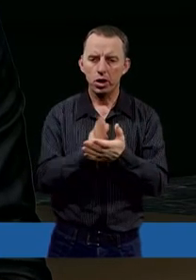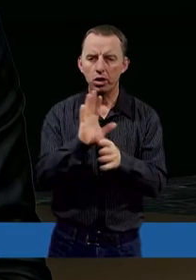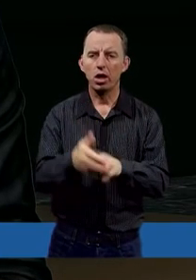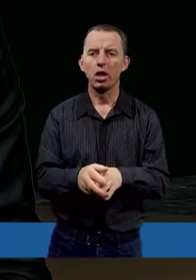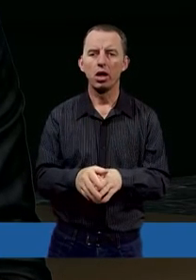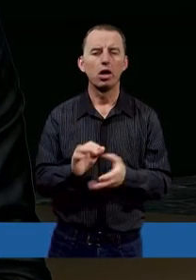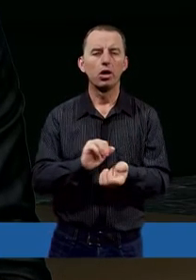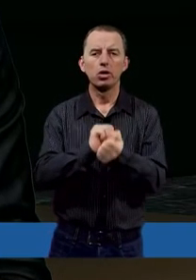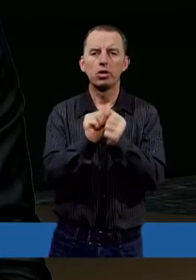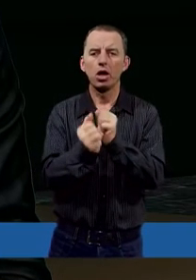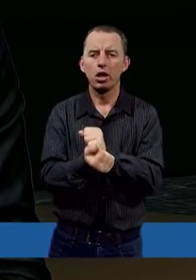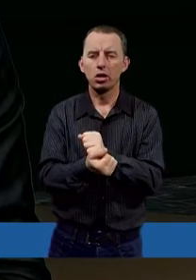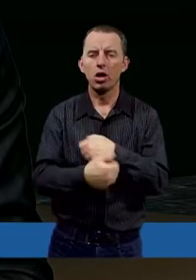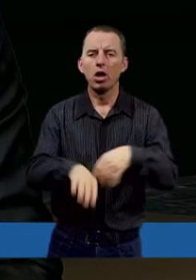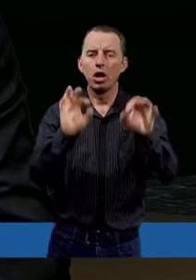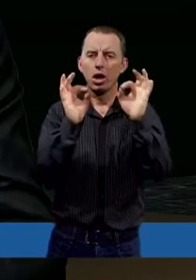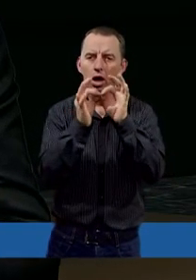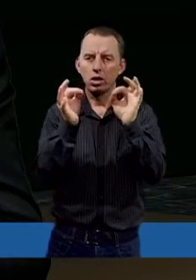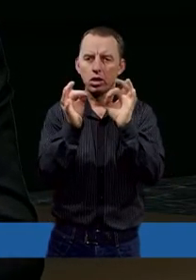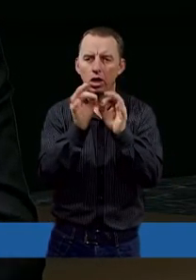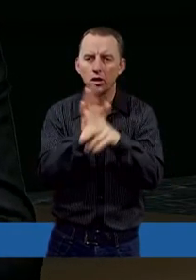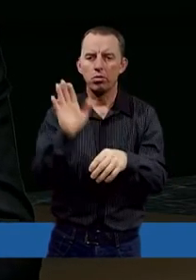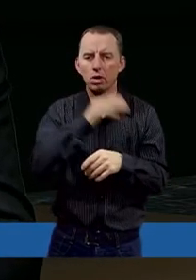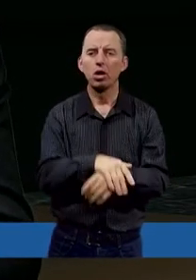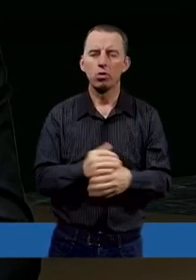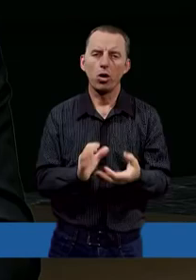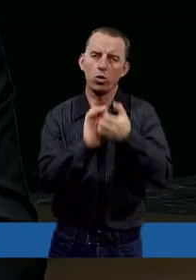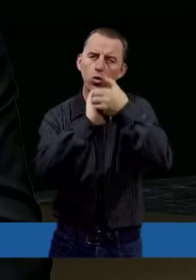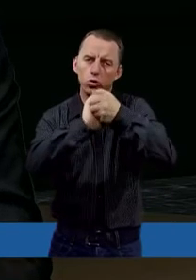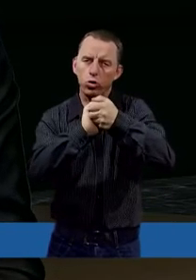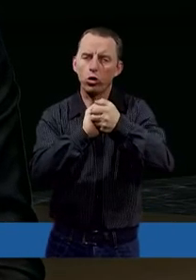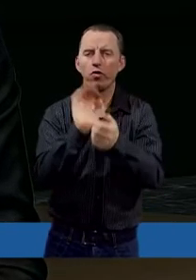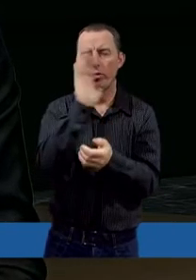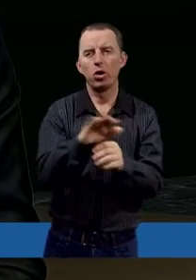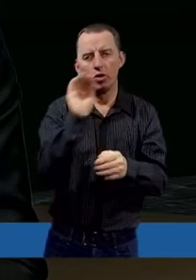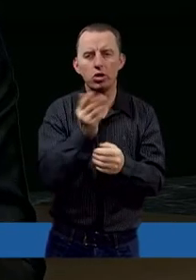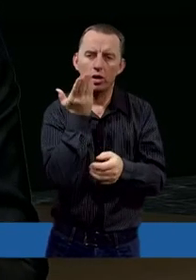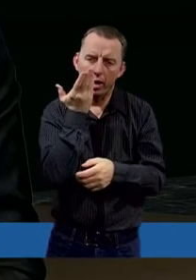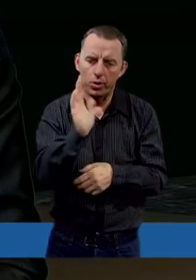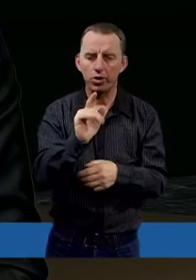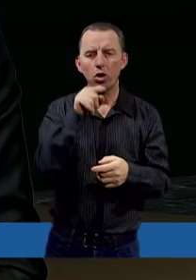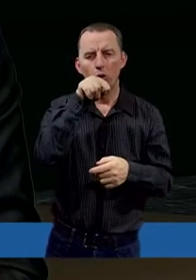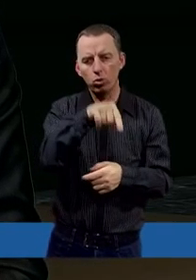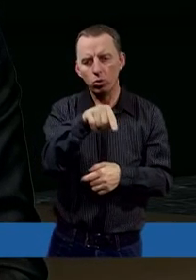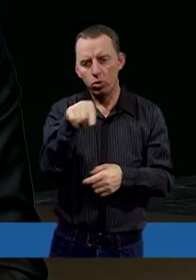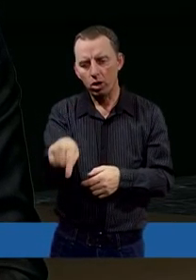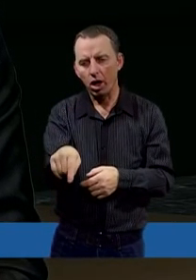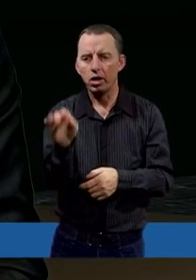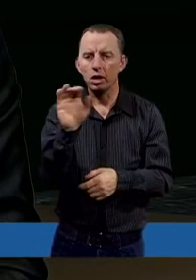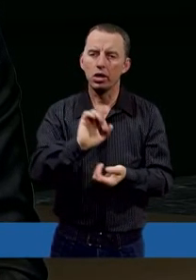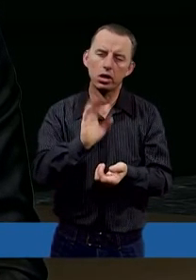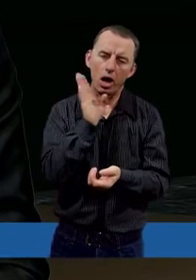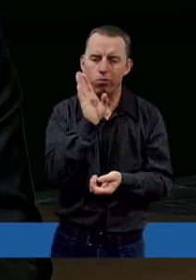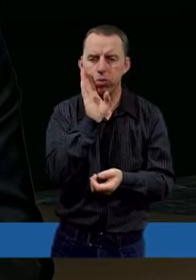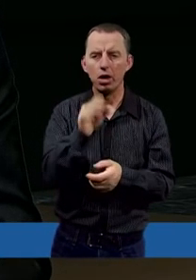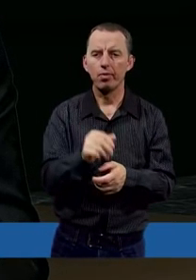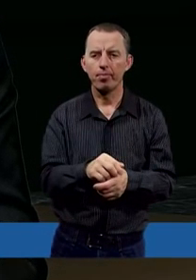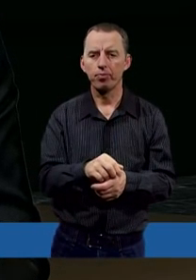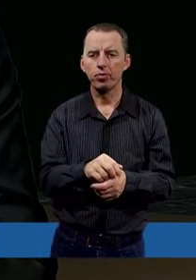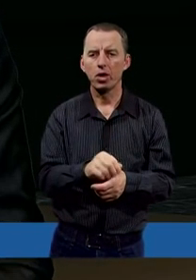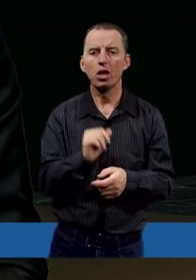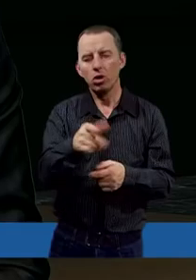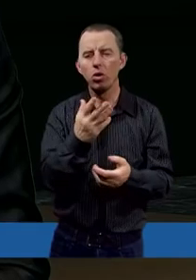mieli niesamowitą relację z Bogiem. Trzymali się kurczowo Boga jeszcze bardziej i tutaj jakby to